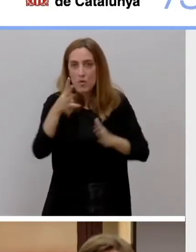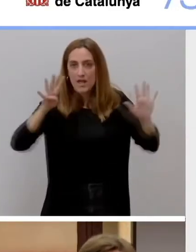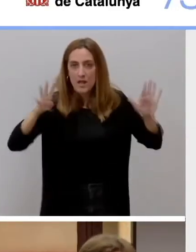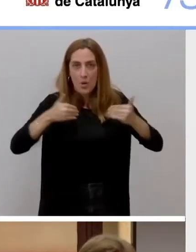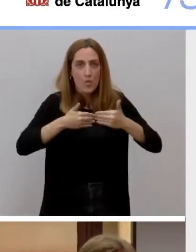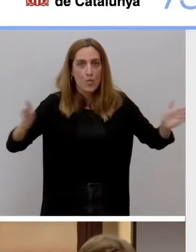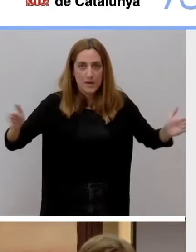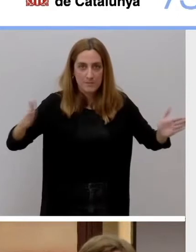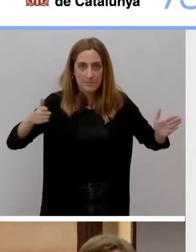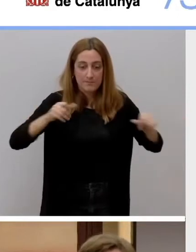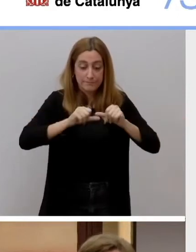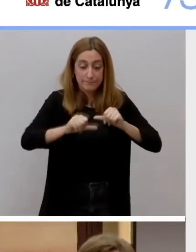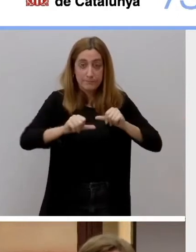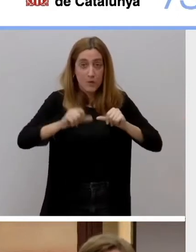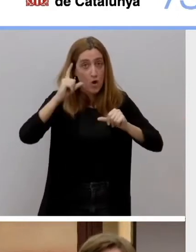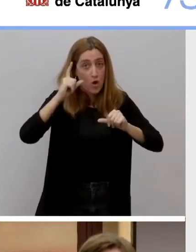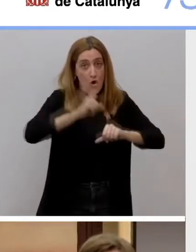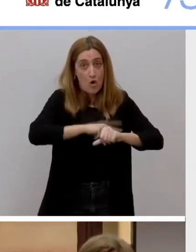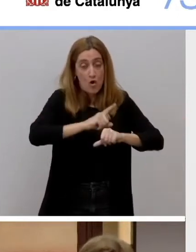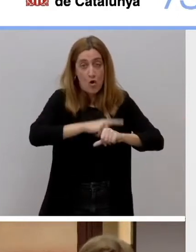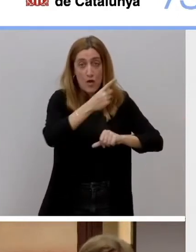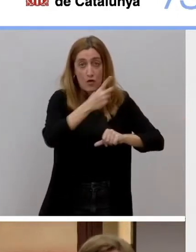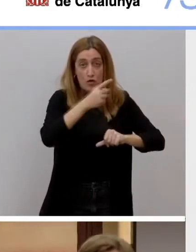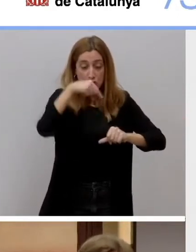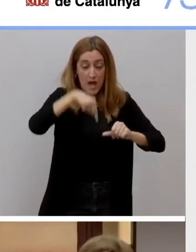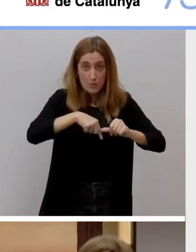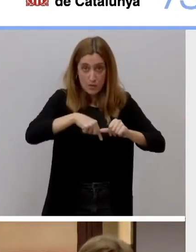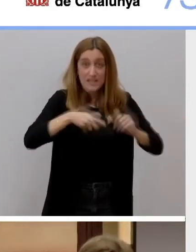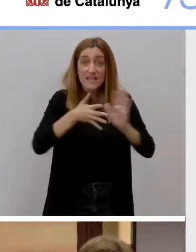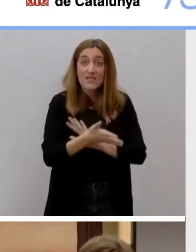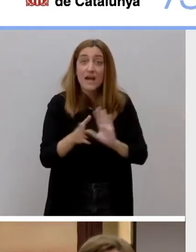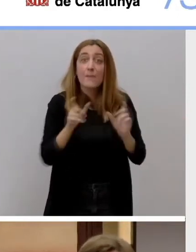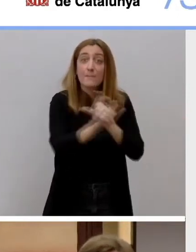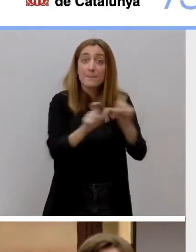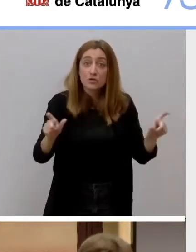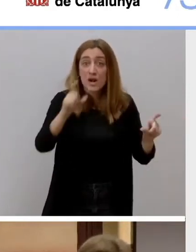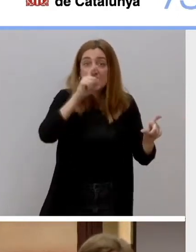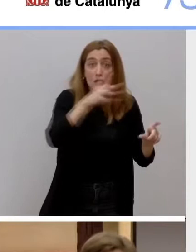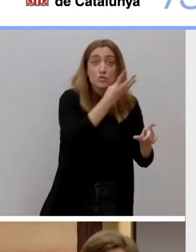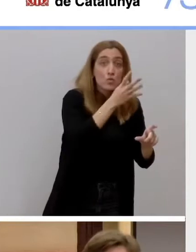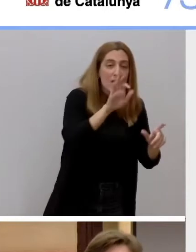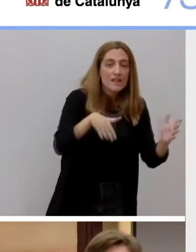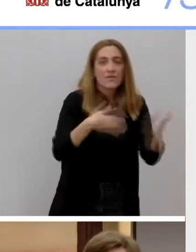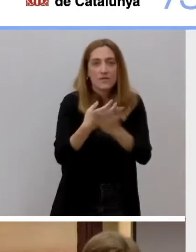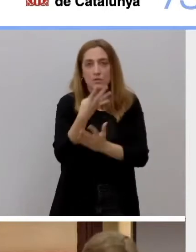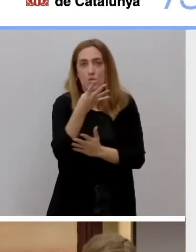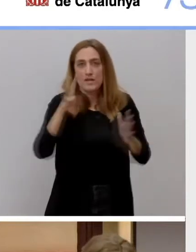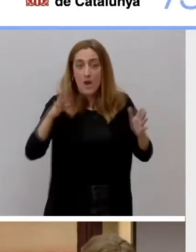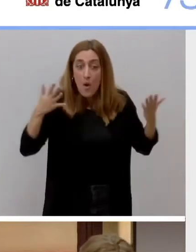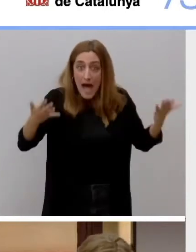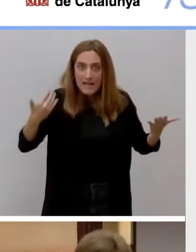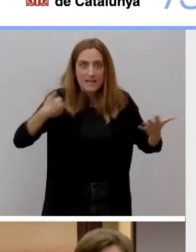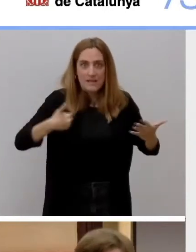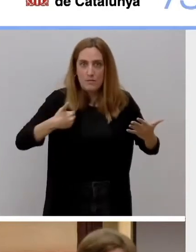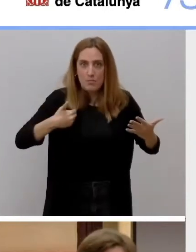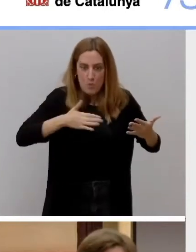de les 12 d'avui, per tant, les persones entre 40 i 49 anys ja poden vacunar-se,